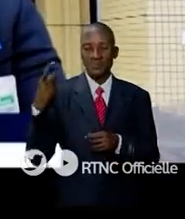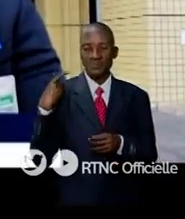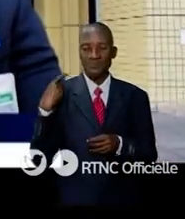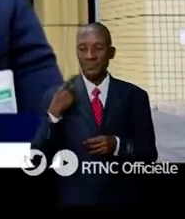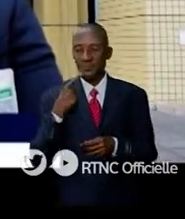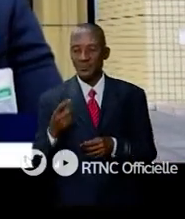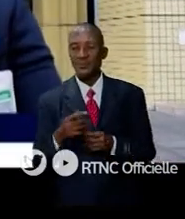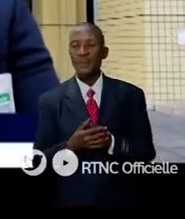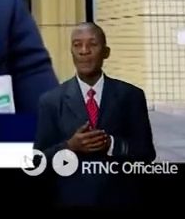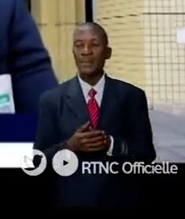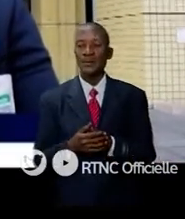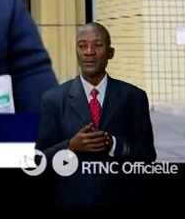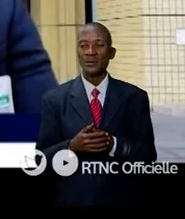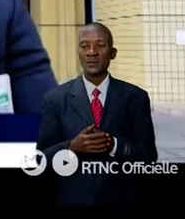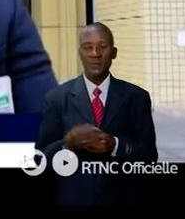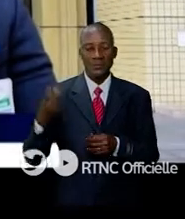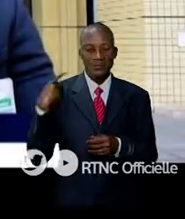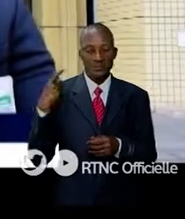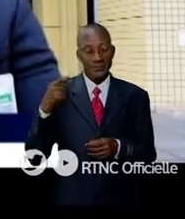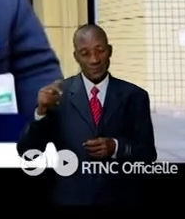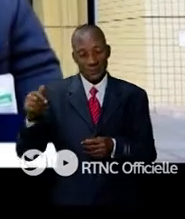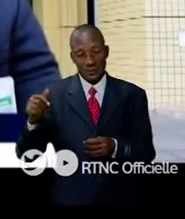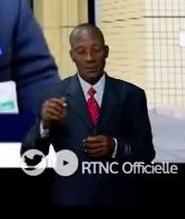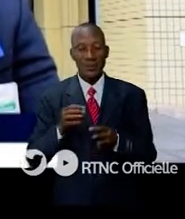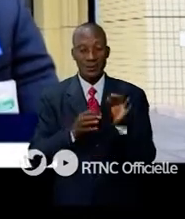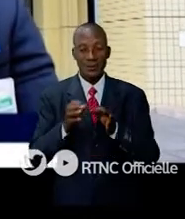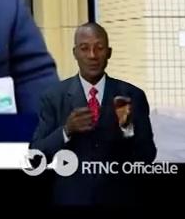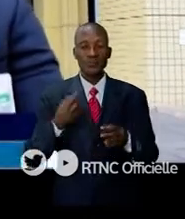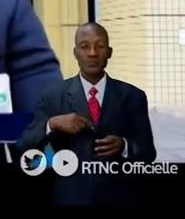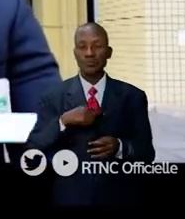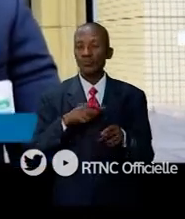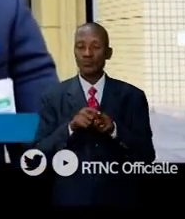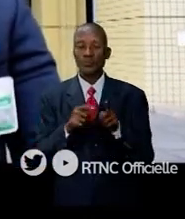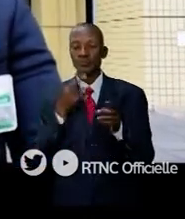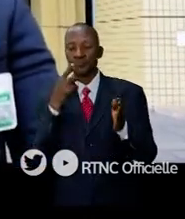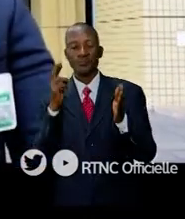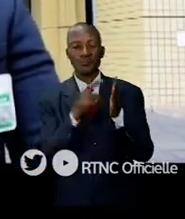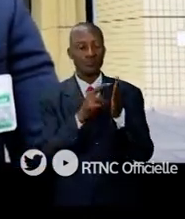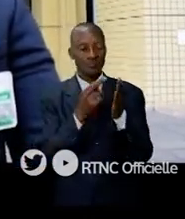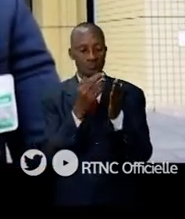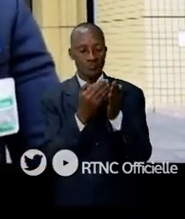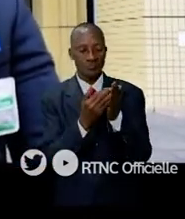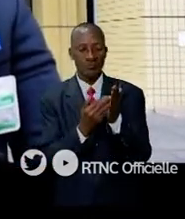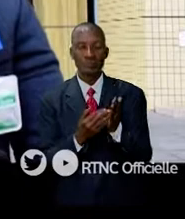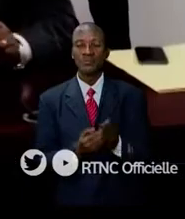fait part de certaines résolutions ou recommandations, notamment le fait de créer